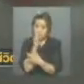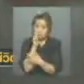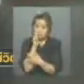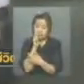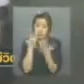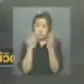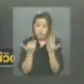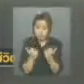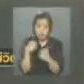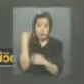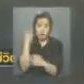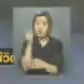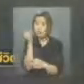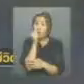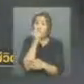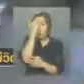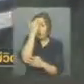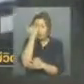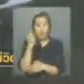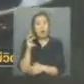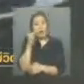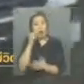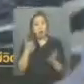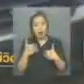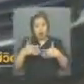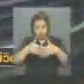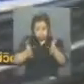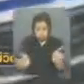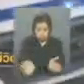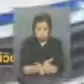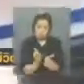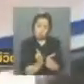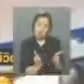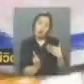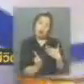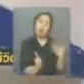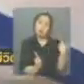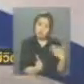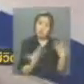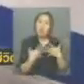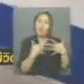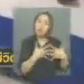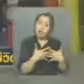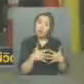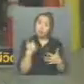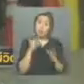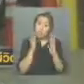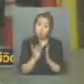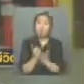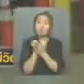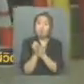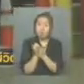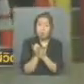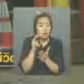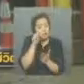วินนี่เสียชีวิตในอ่างอาบน้ำของโรงแรมเบเวอรี่ฮิลตันในนครลอสแองเจลิสซึ่งมีคนช่วยนำร่างของเธอออกจากอ่างอ